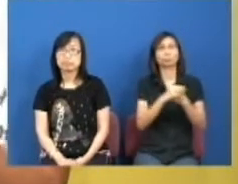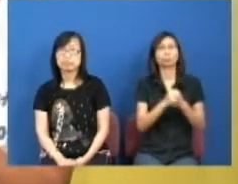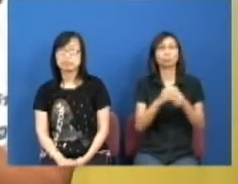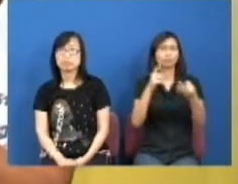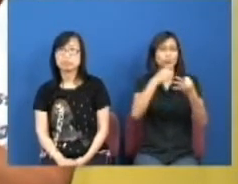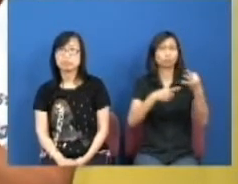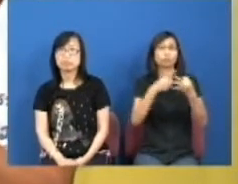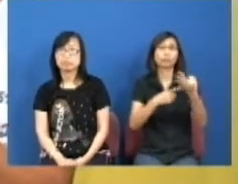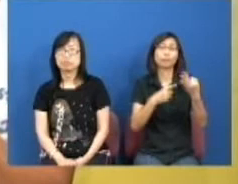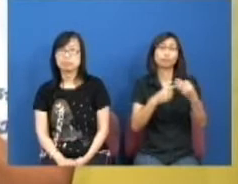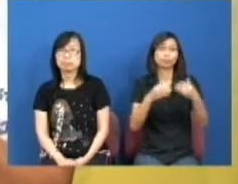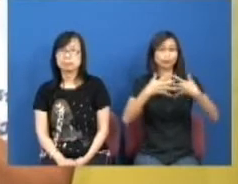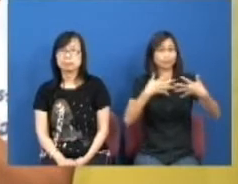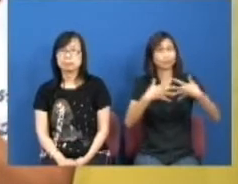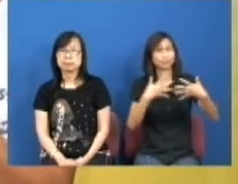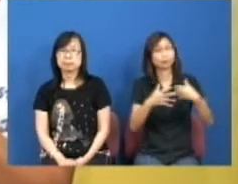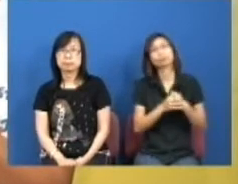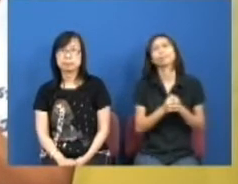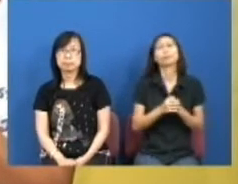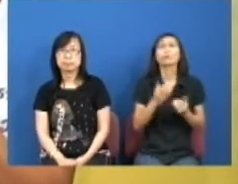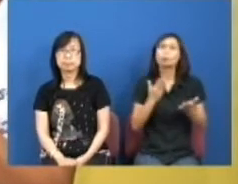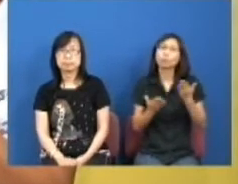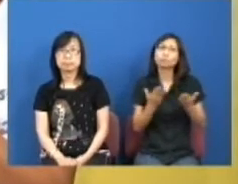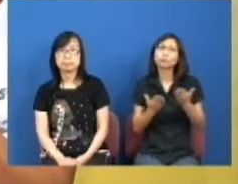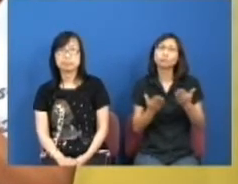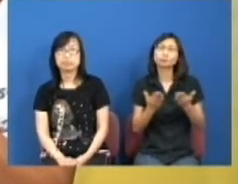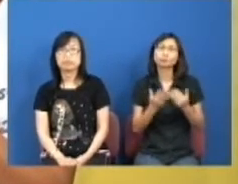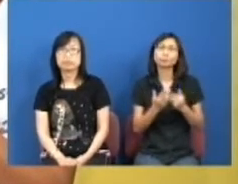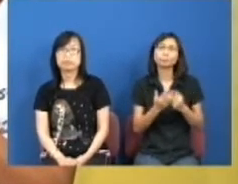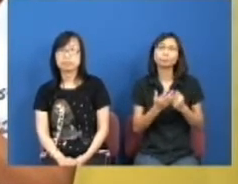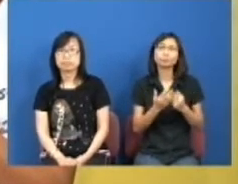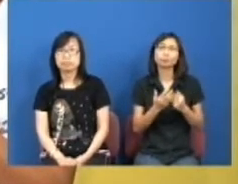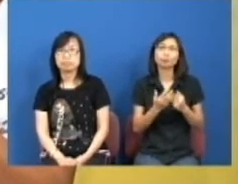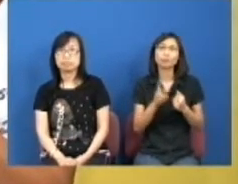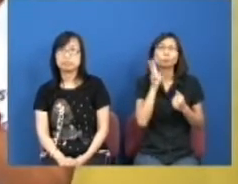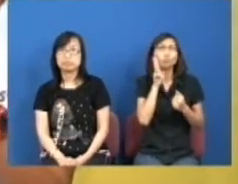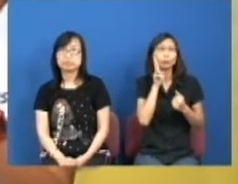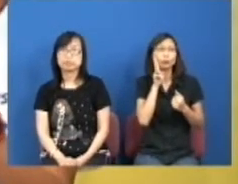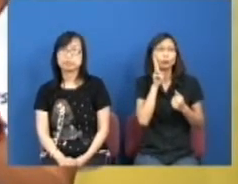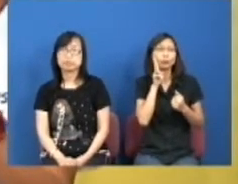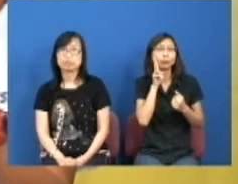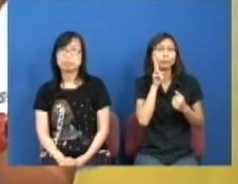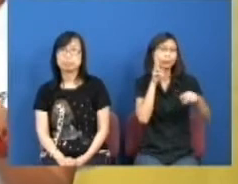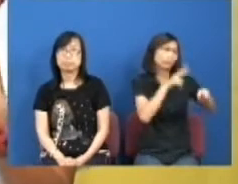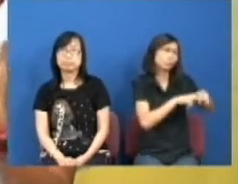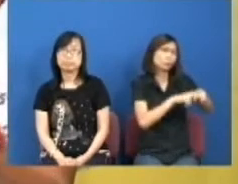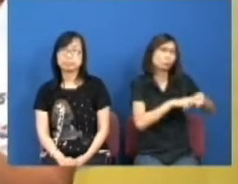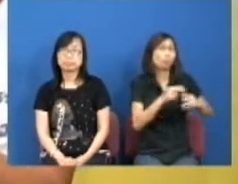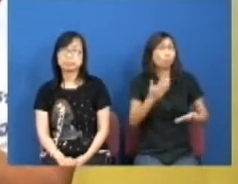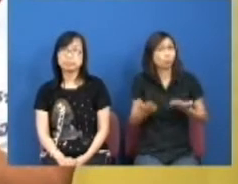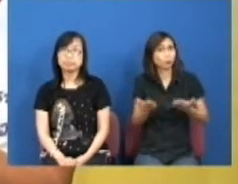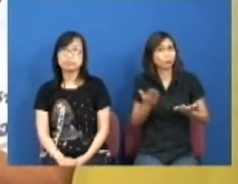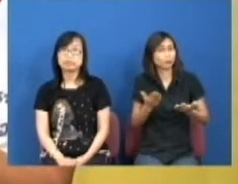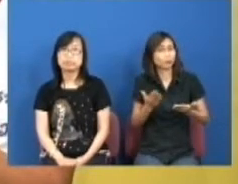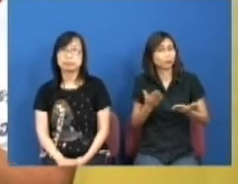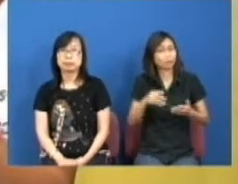都會見到就係話，咦，會唔會其實某程度上即係內地或者其實一啲本土一啲